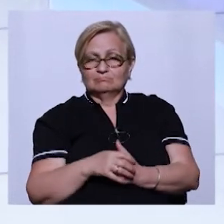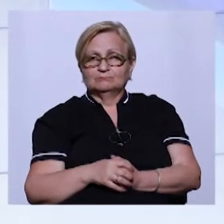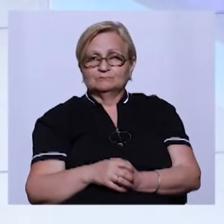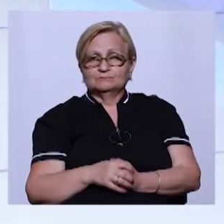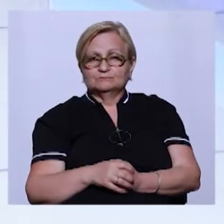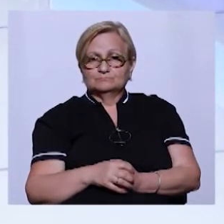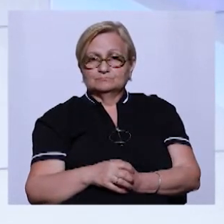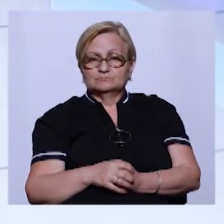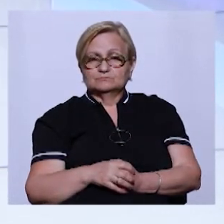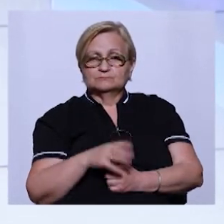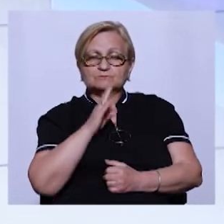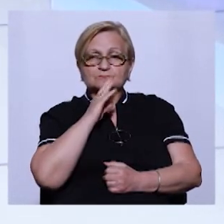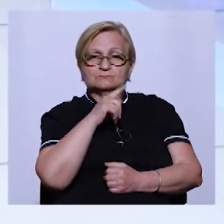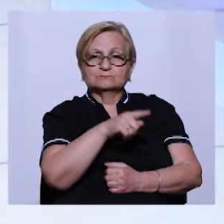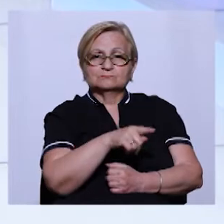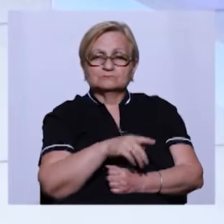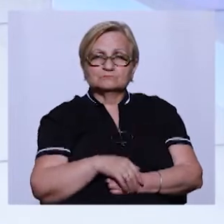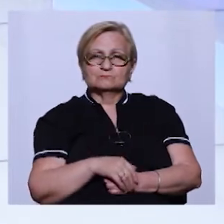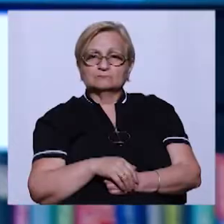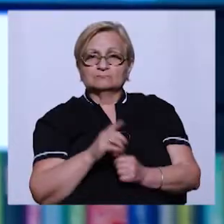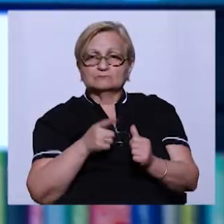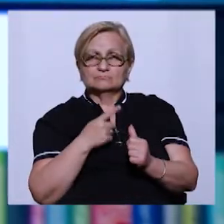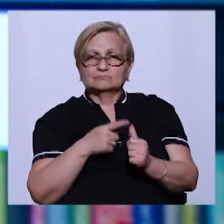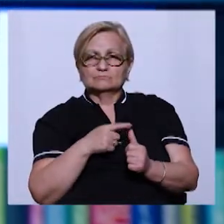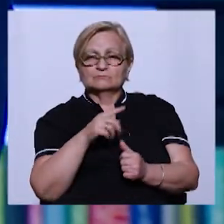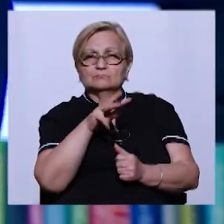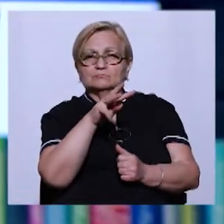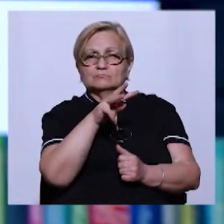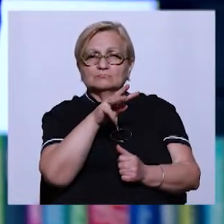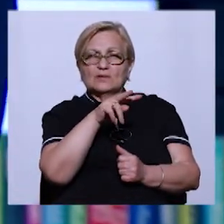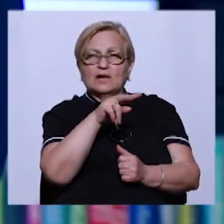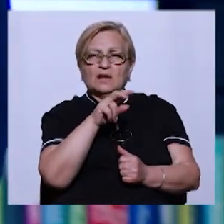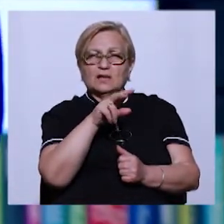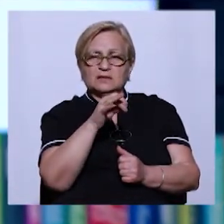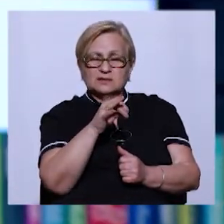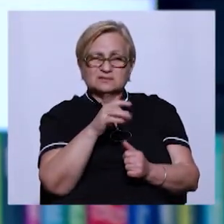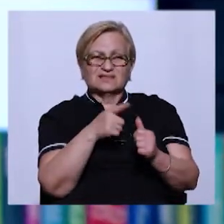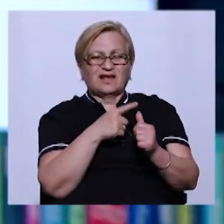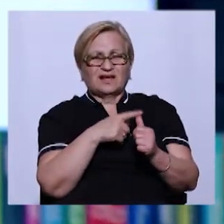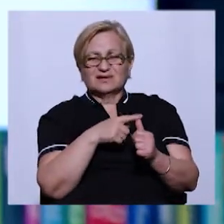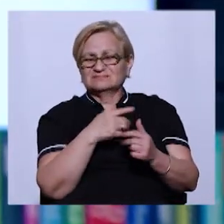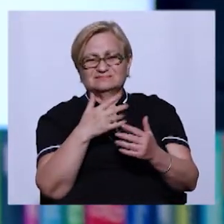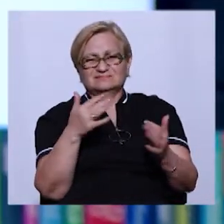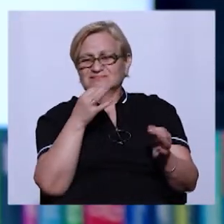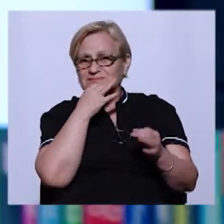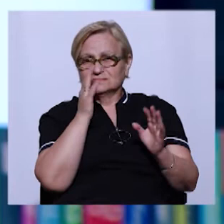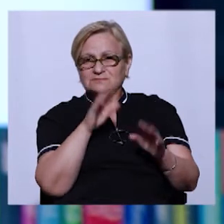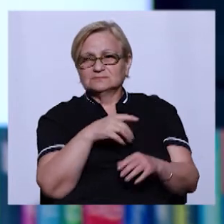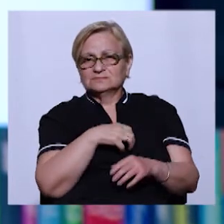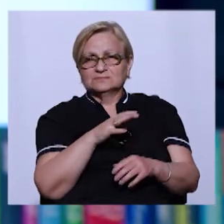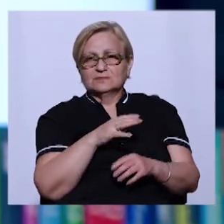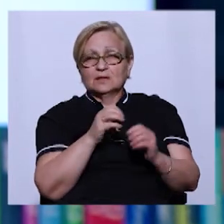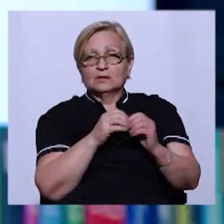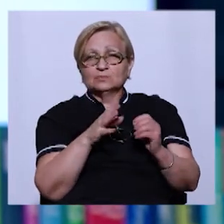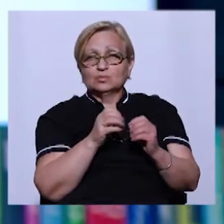თინიკოს ხლა ლალია აქ თუ მარიამია და თინიკოა თუ ის ქამას მნიშვნელობა არ აქვდებით და